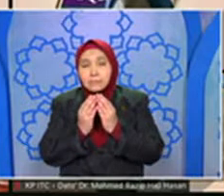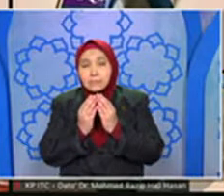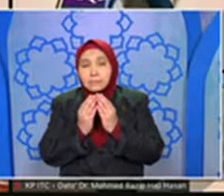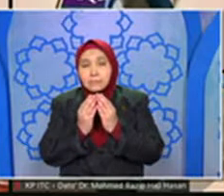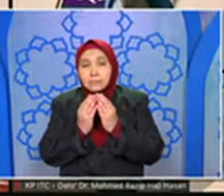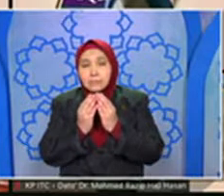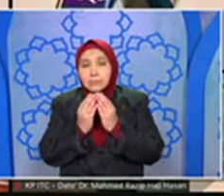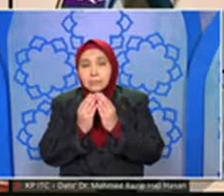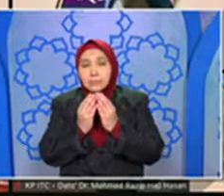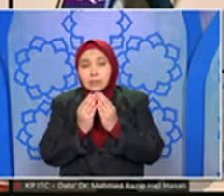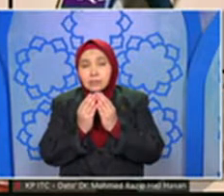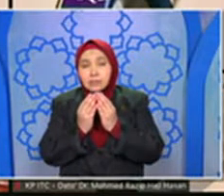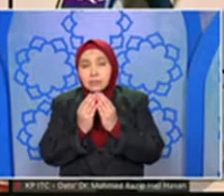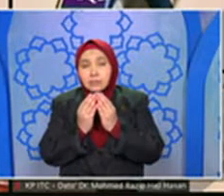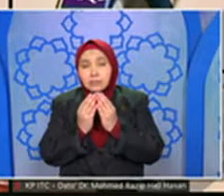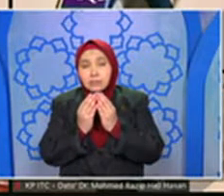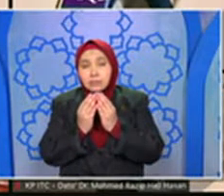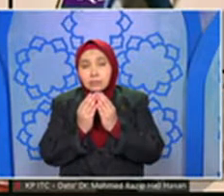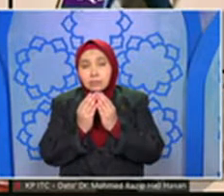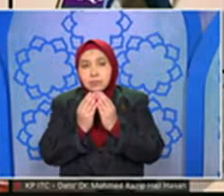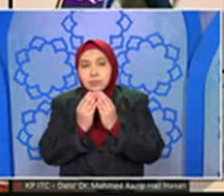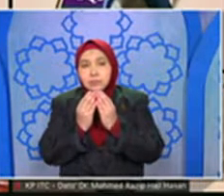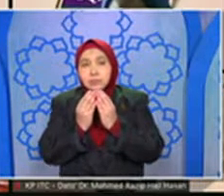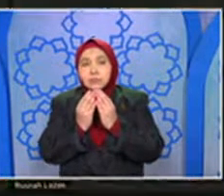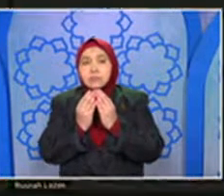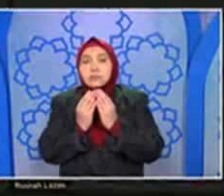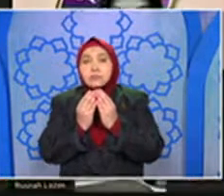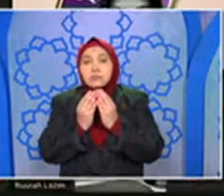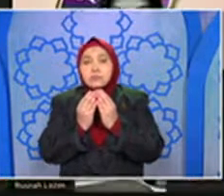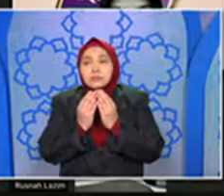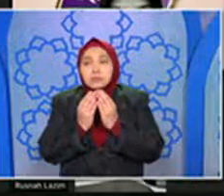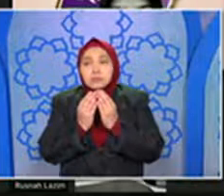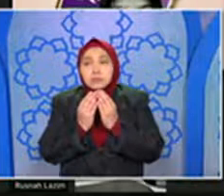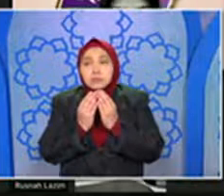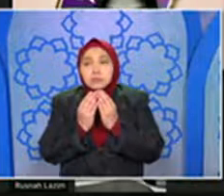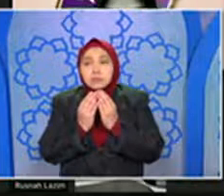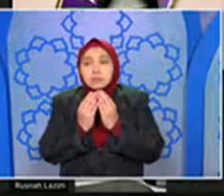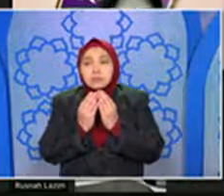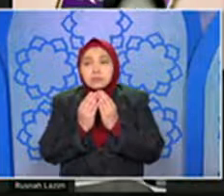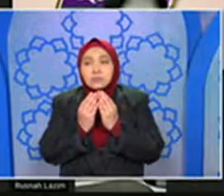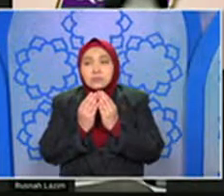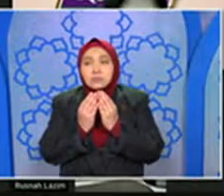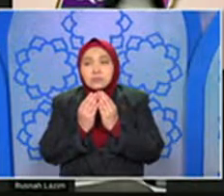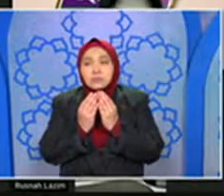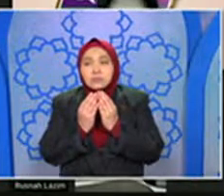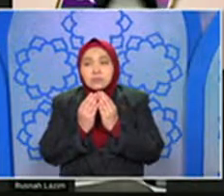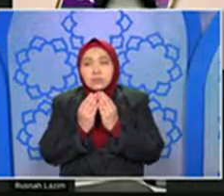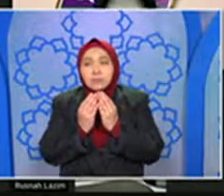'arshihi سبحان ذي الجبروت والملكوت والكبرياء